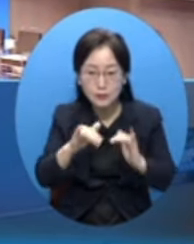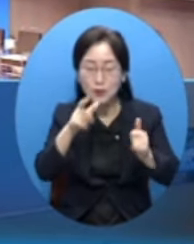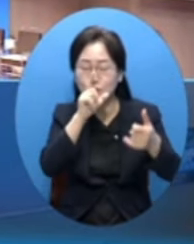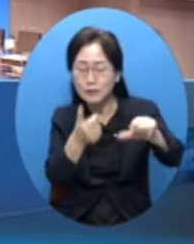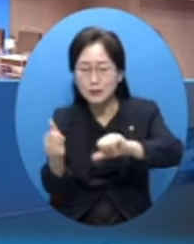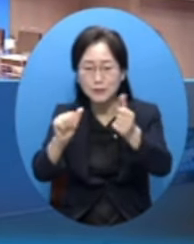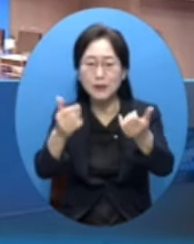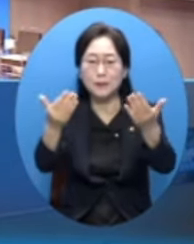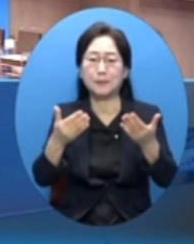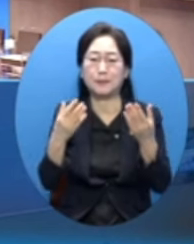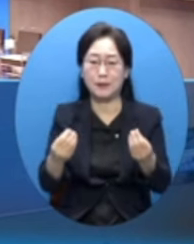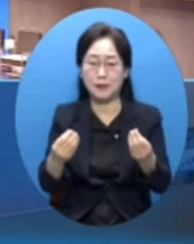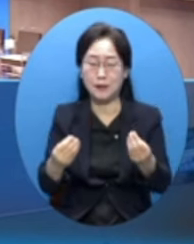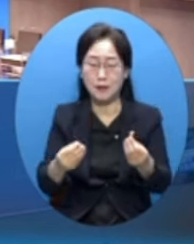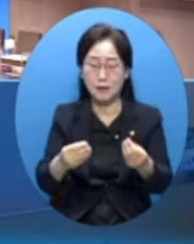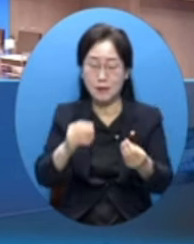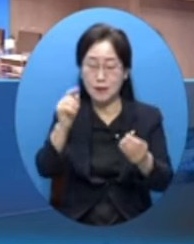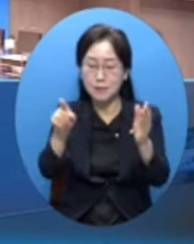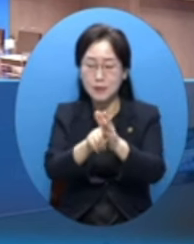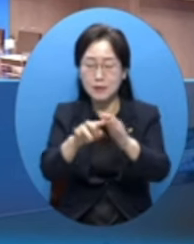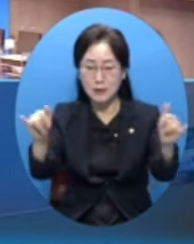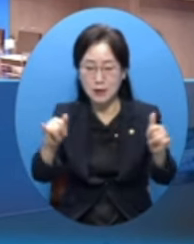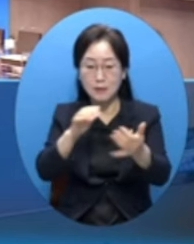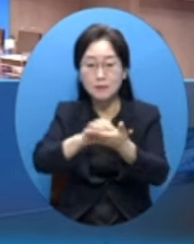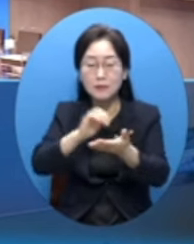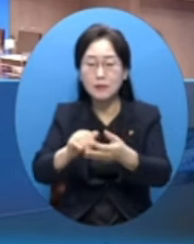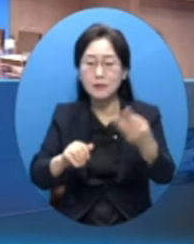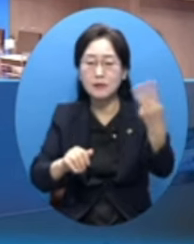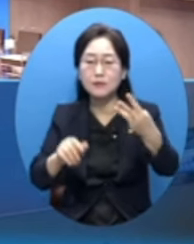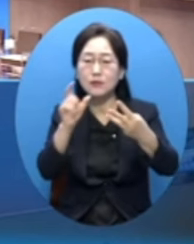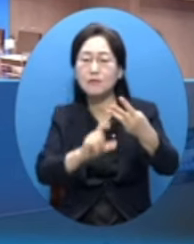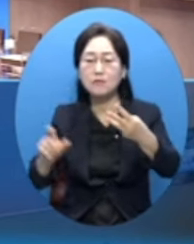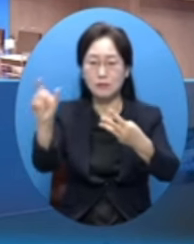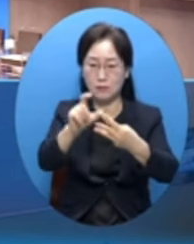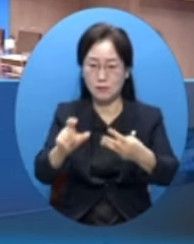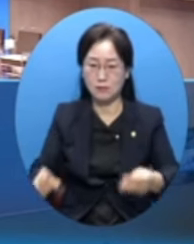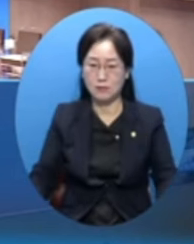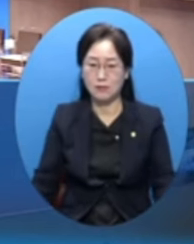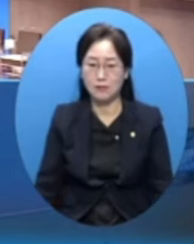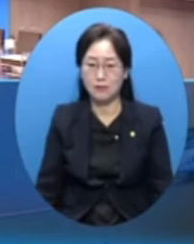받음에 이날의 신도의 수가 3,000이나 더하더라.